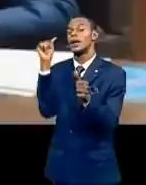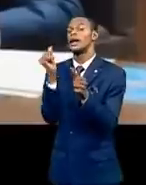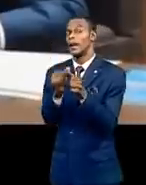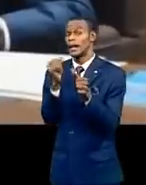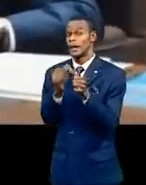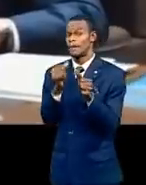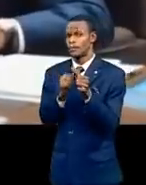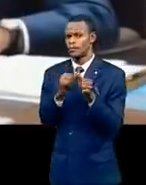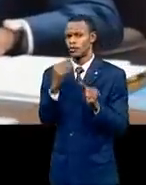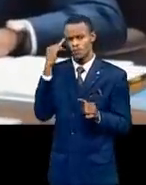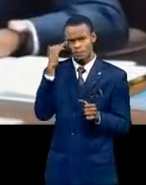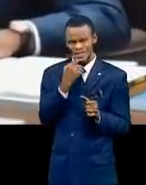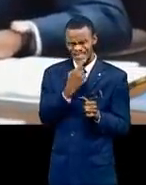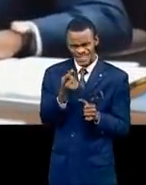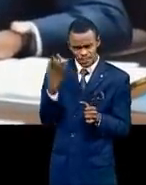les comptes rendus